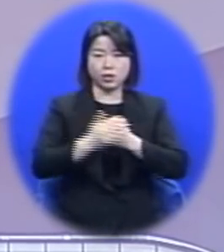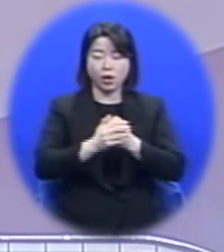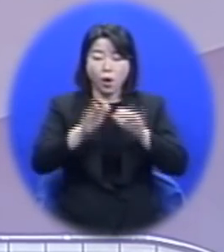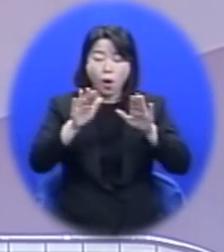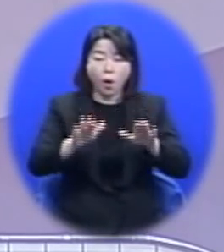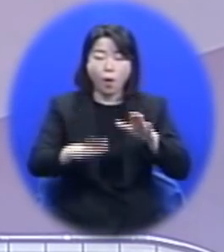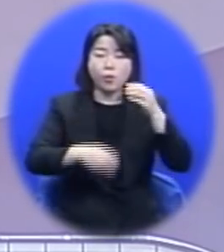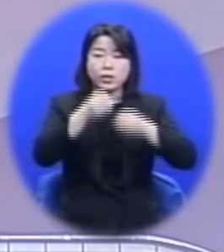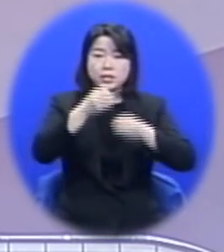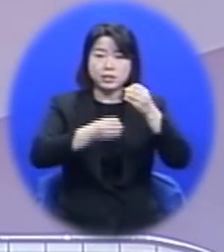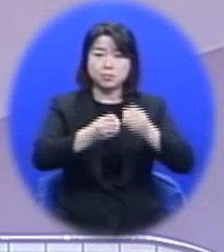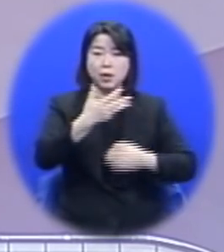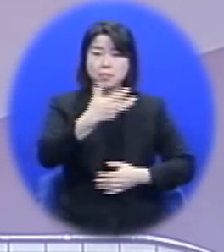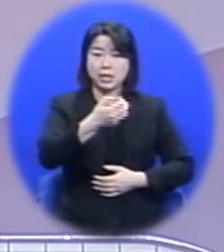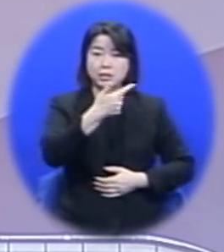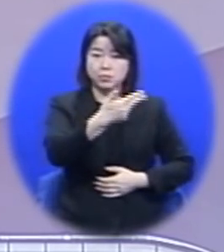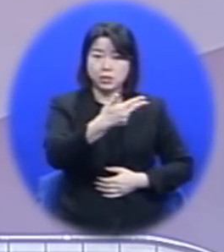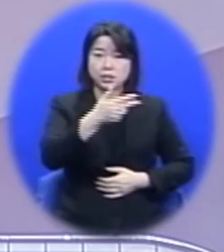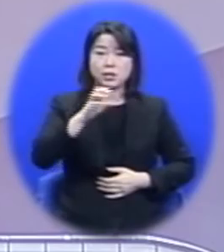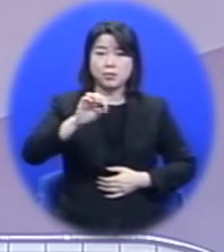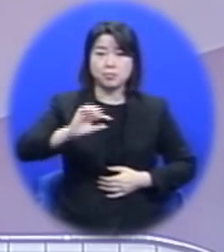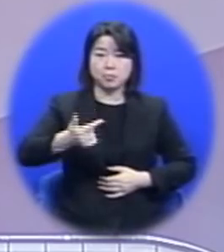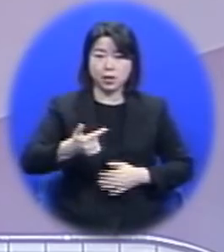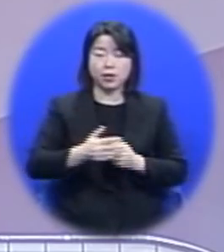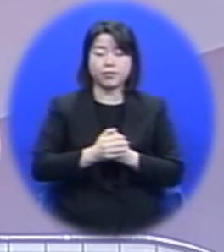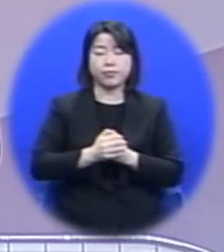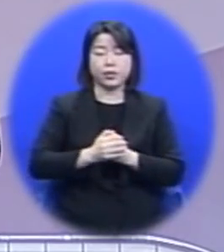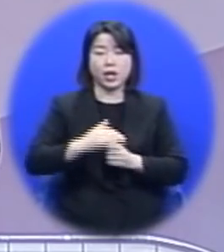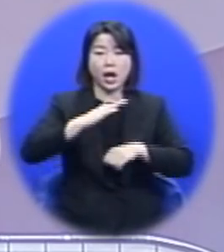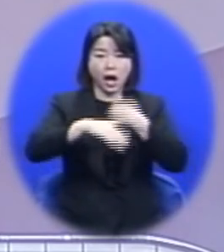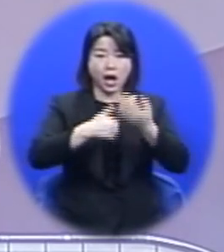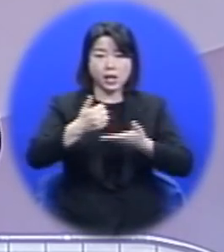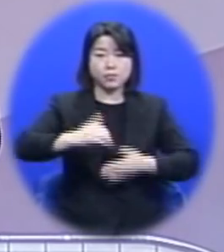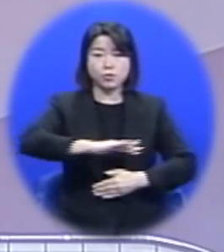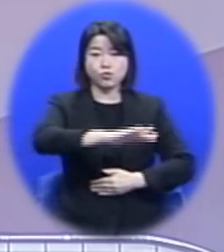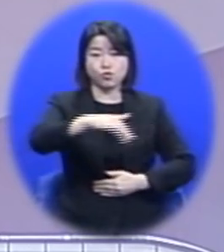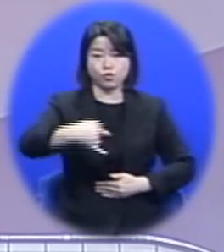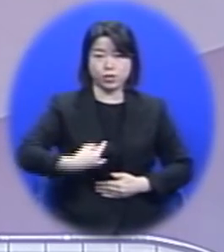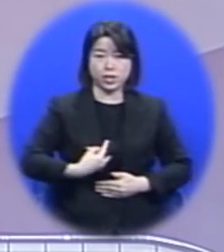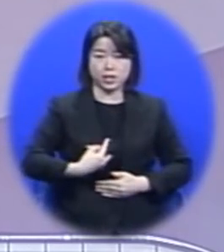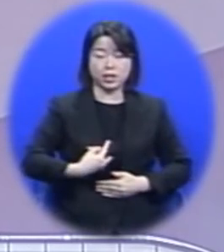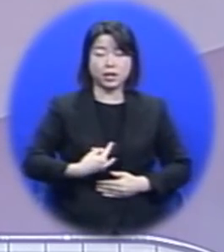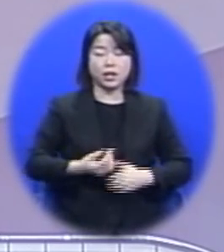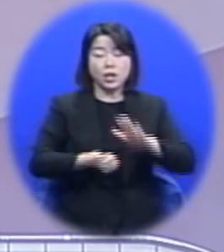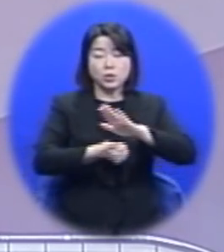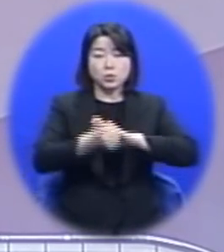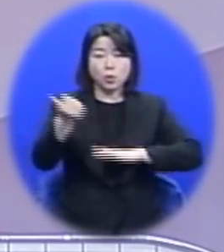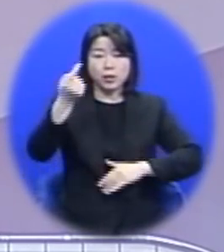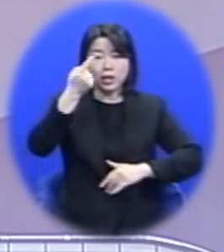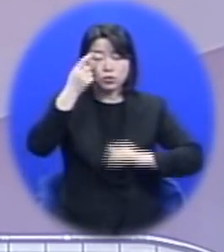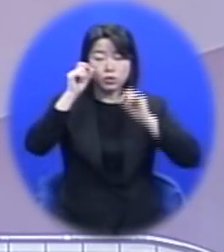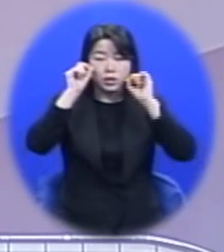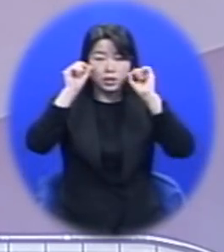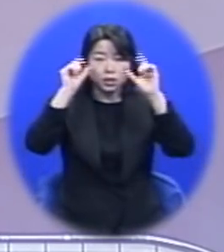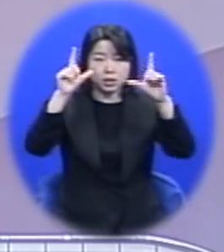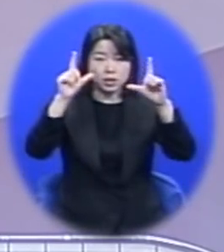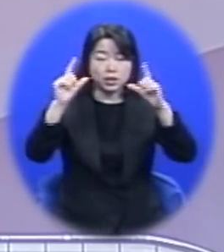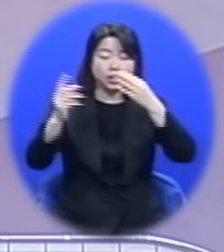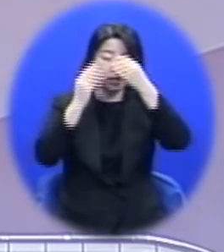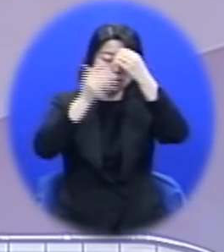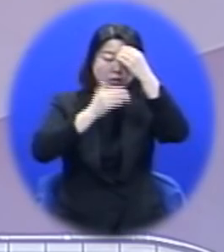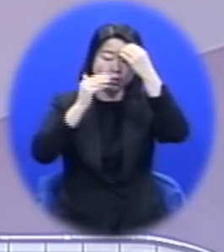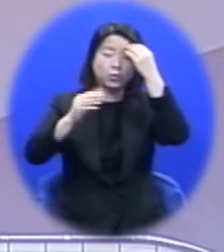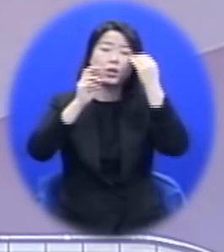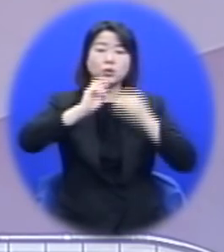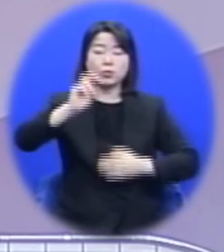오늘 시편 87편에 하나님께서 우리에게 이 소망의 눈이 뜨인 성도의 노래를 듣게 하십니다.